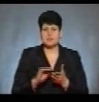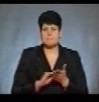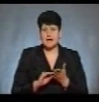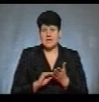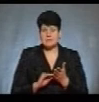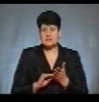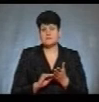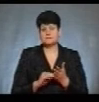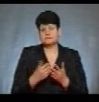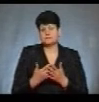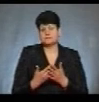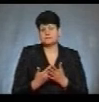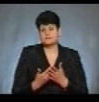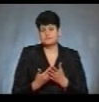начебто